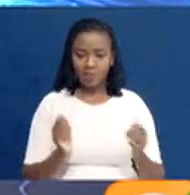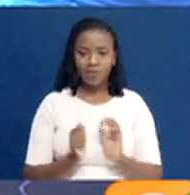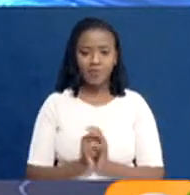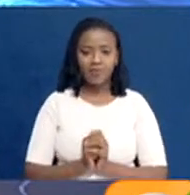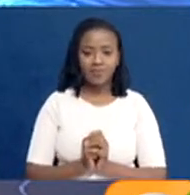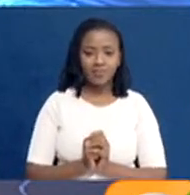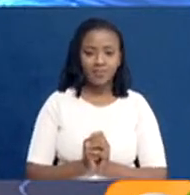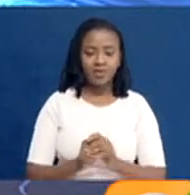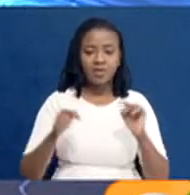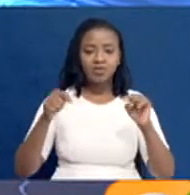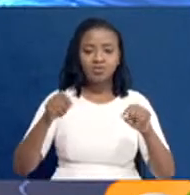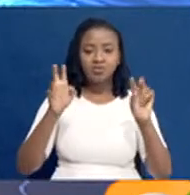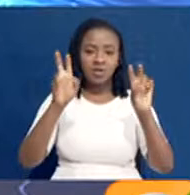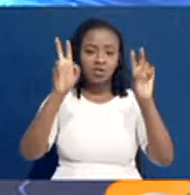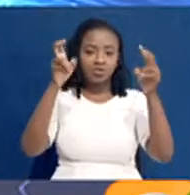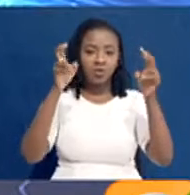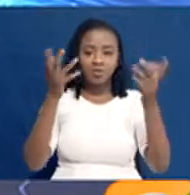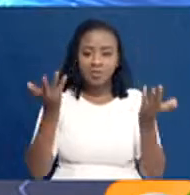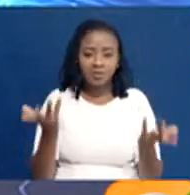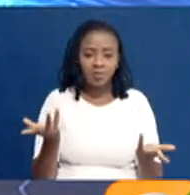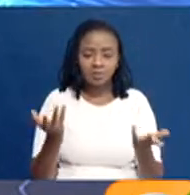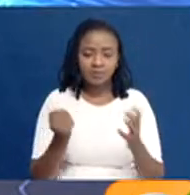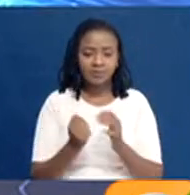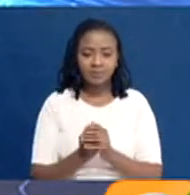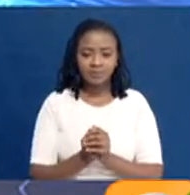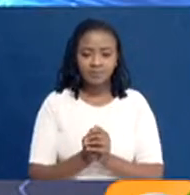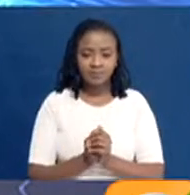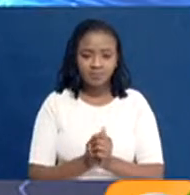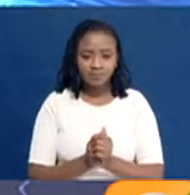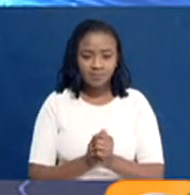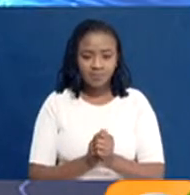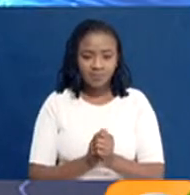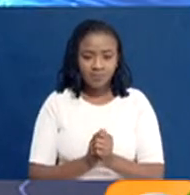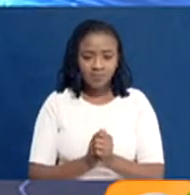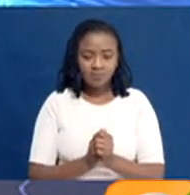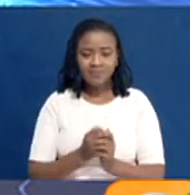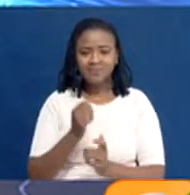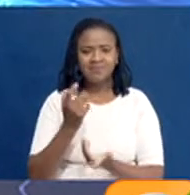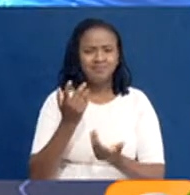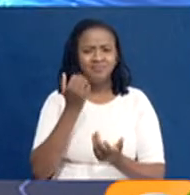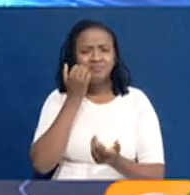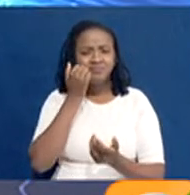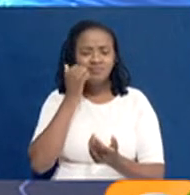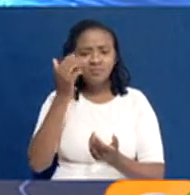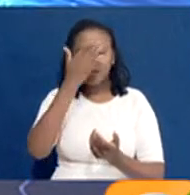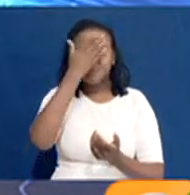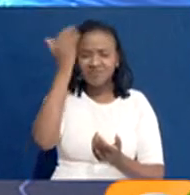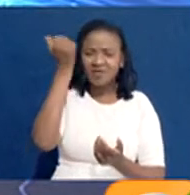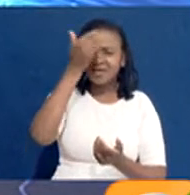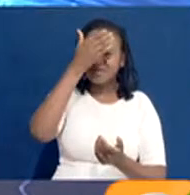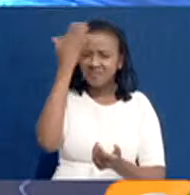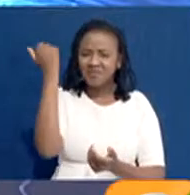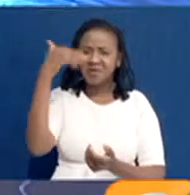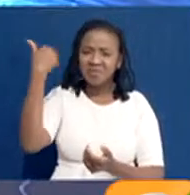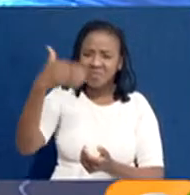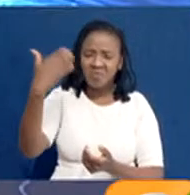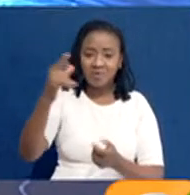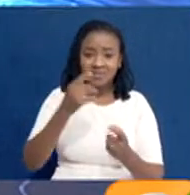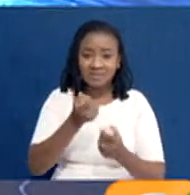hayo hii leo, mwanahamisi Hamadi anatufahamisha mengi kuhusu ugonjwa wa kusahausahau ambao tiba yake bado